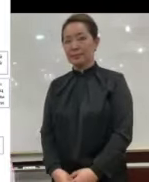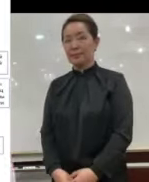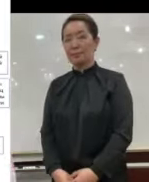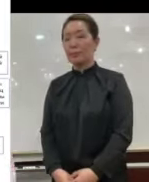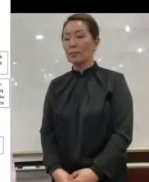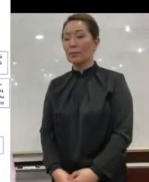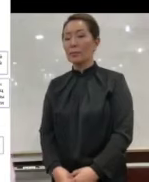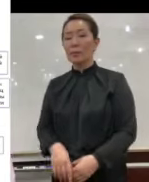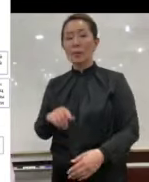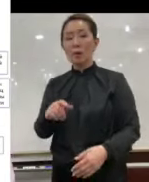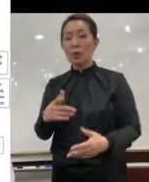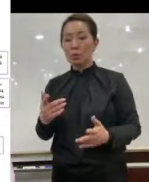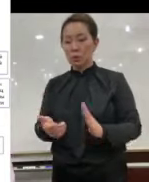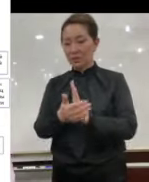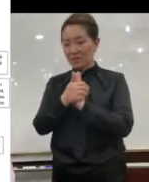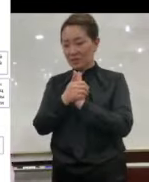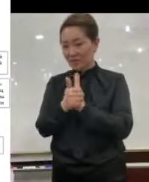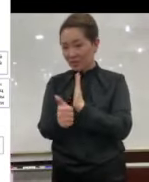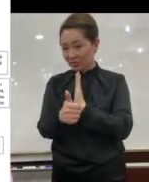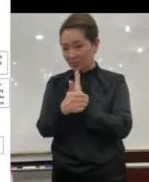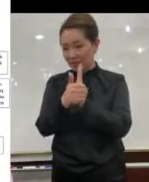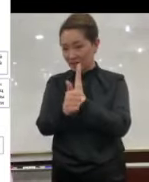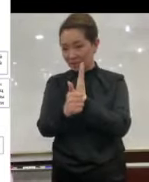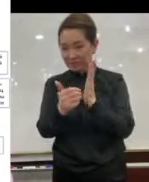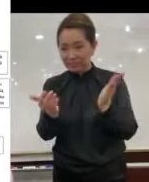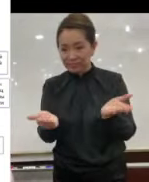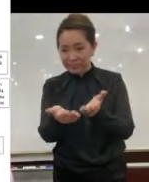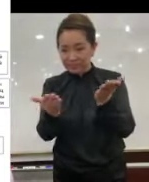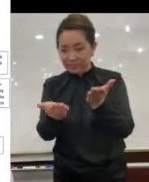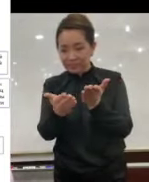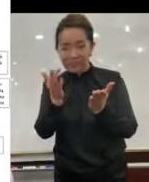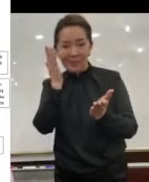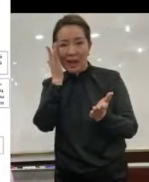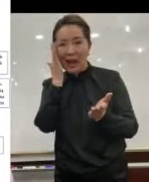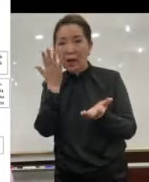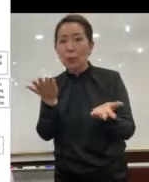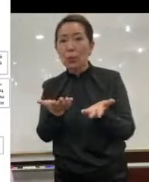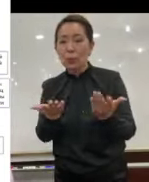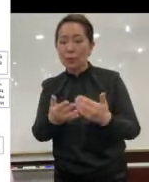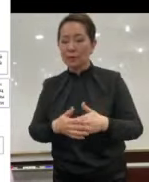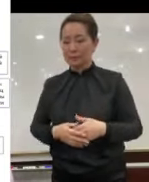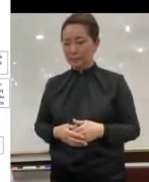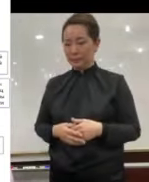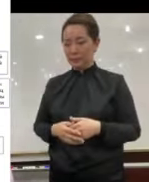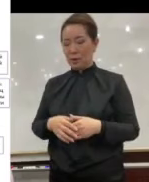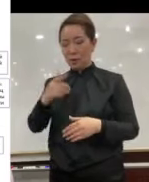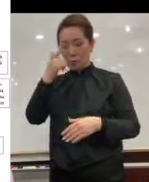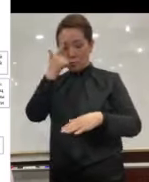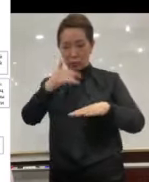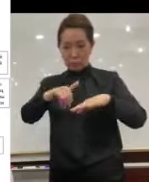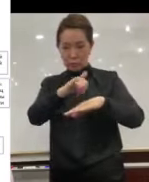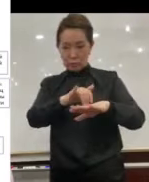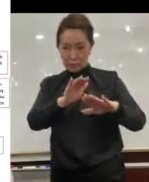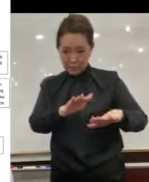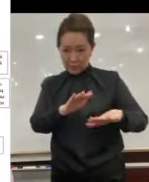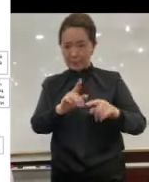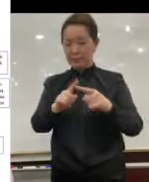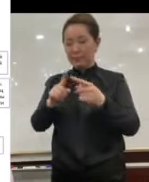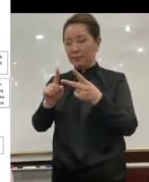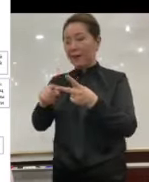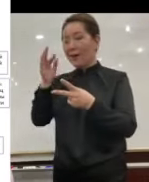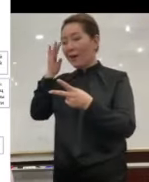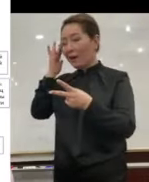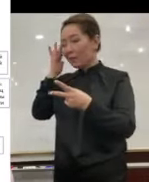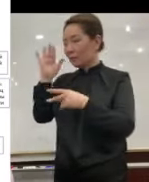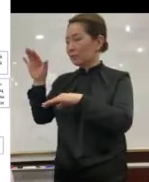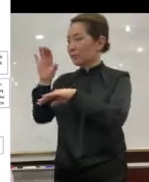За энэ чадвархийг ямар хэлбэрээр ямар аргаар бэхжүүлж байна вэ гэхээр бид нар дотоодд болон гадаадд сургалтуудыг